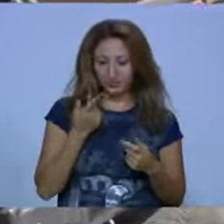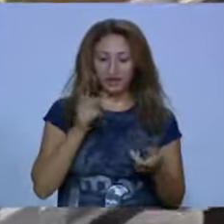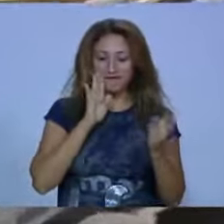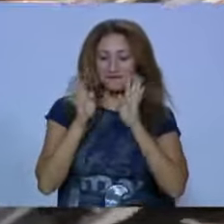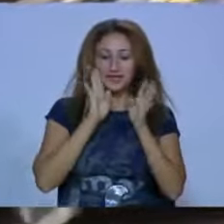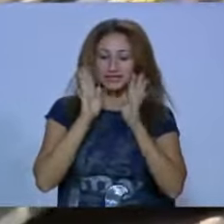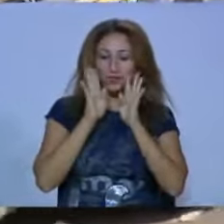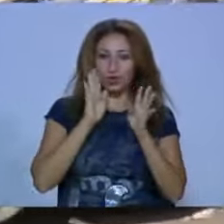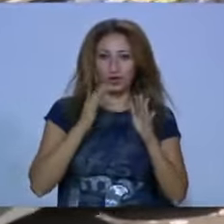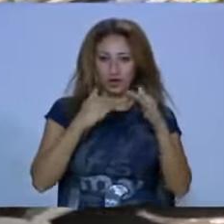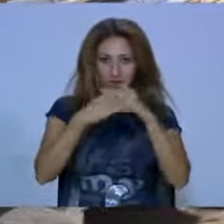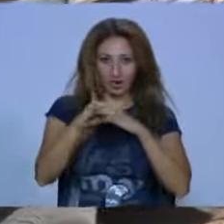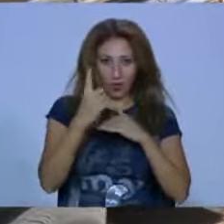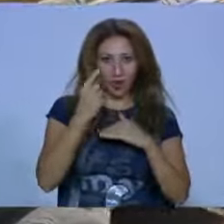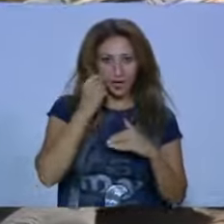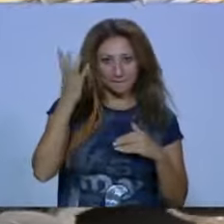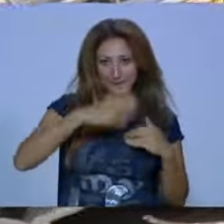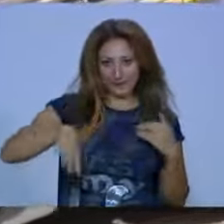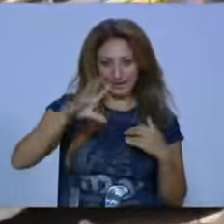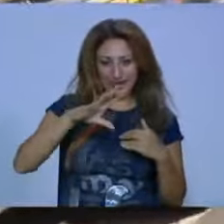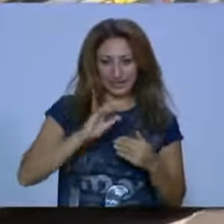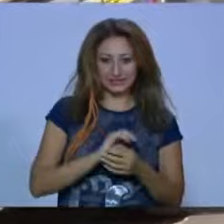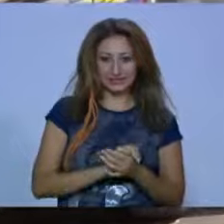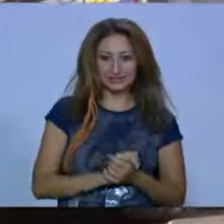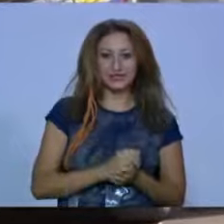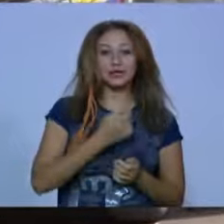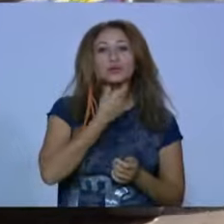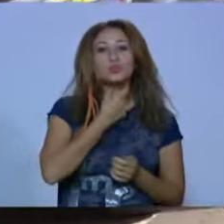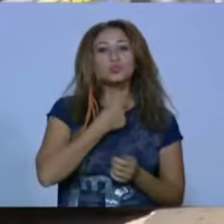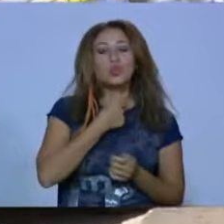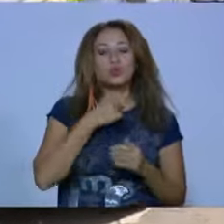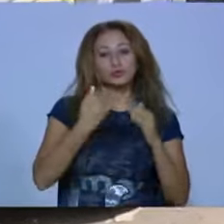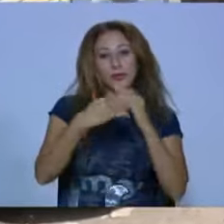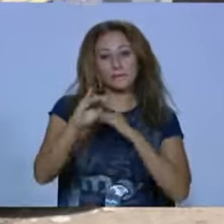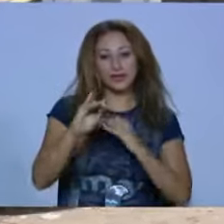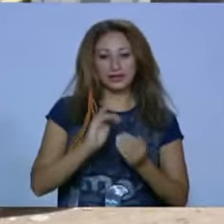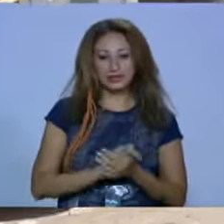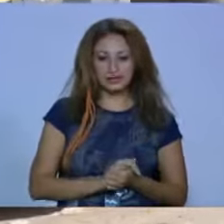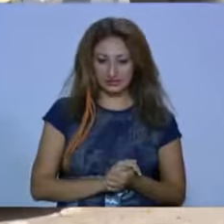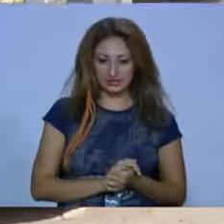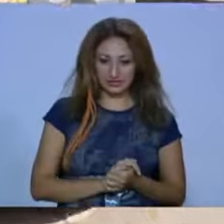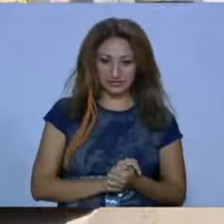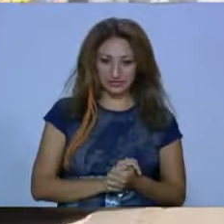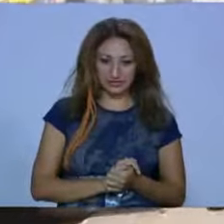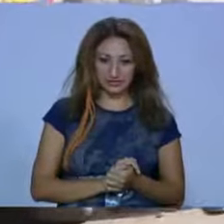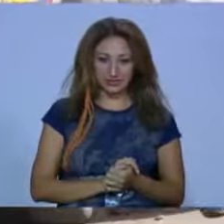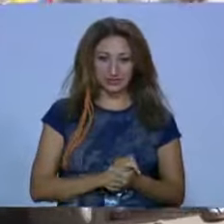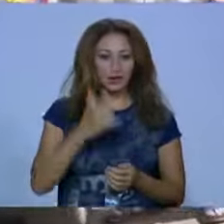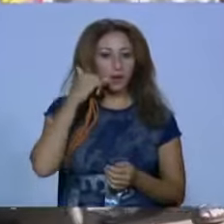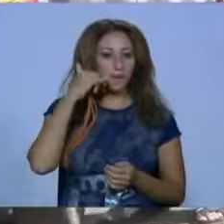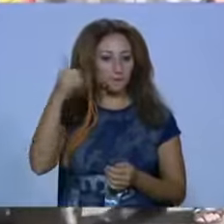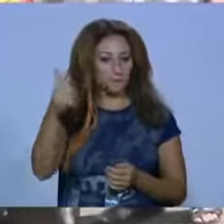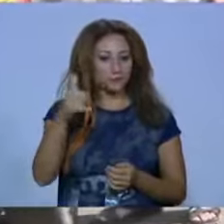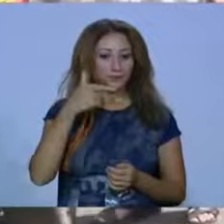على الفيسبوك واحد بالناس على قناة النهار، بتسيبوا رسالة صوتية، كل واحد بيقول أمنيته. الكمبيوتر بيختار بشكل عشوائي المكالمة، بنتصل بيها على